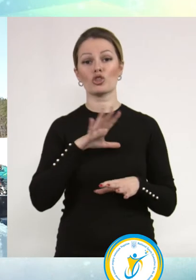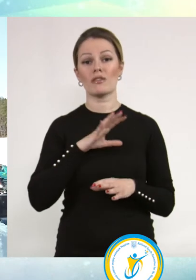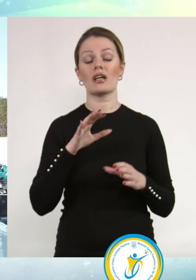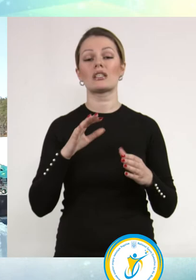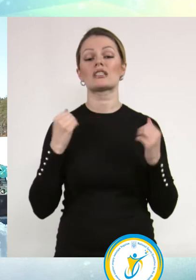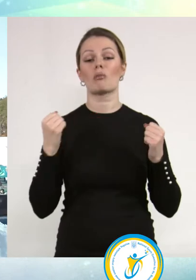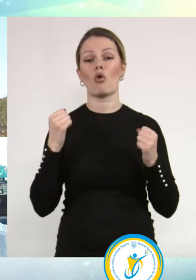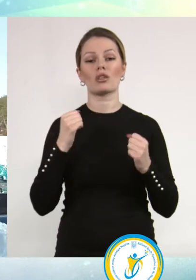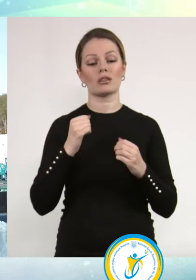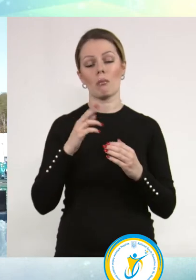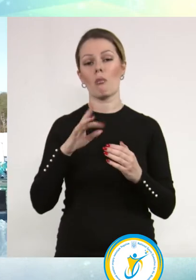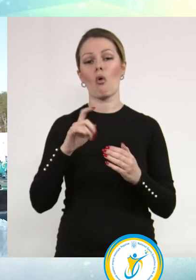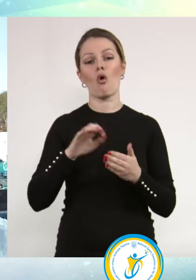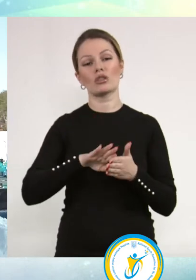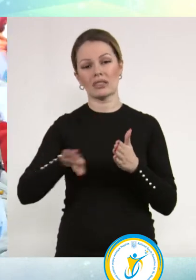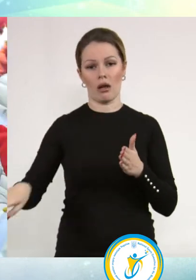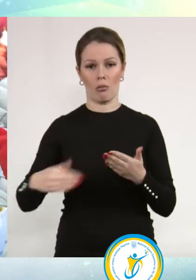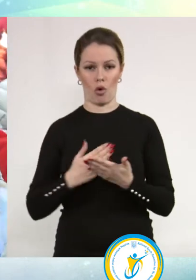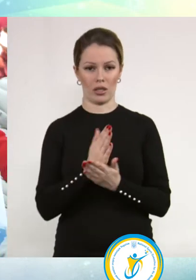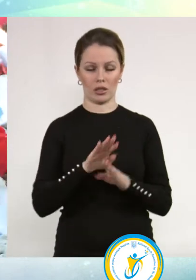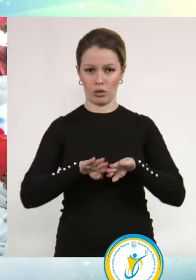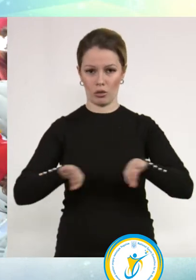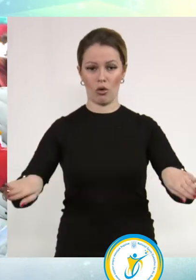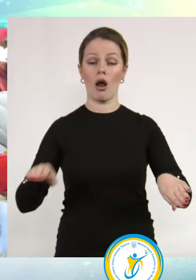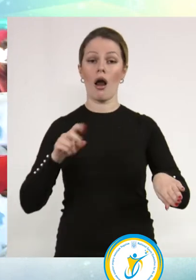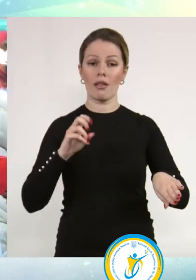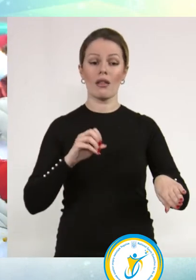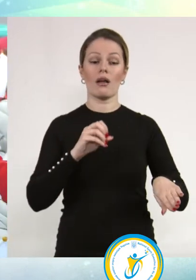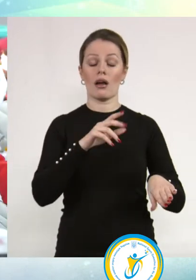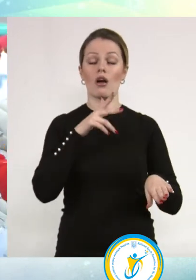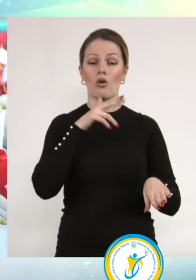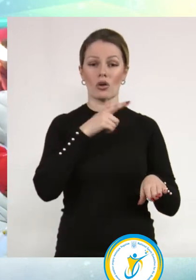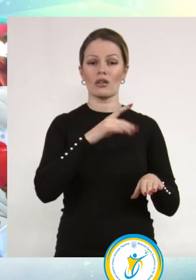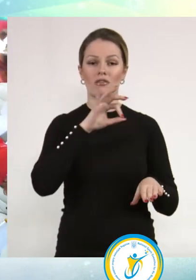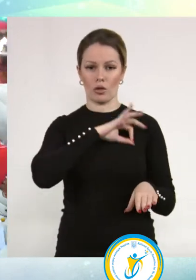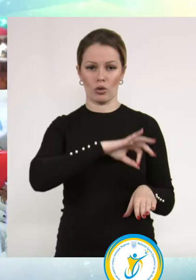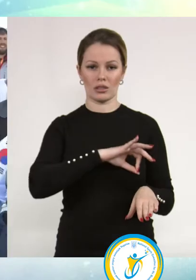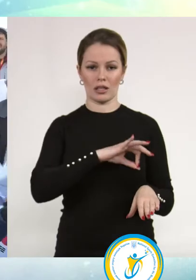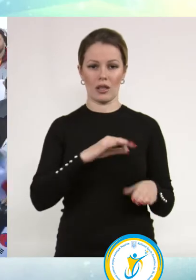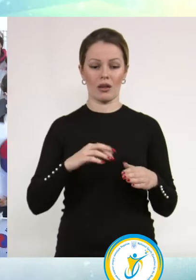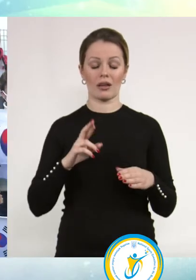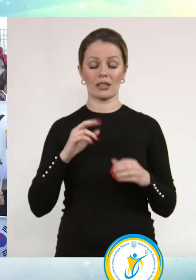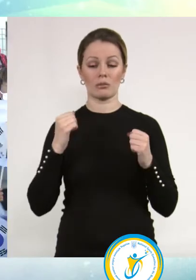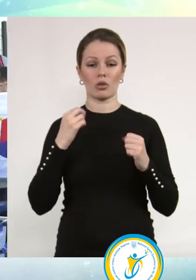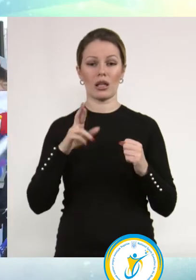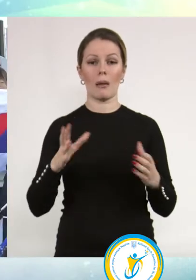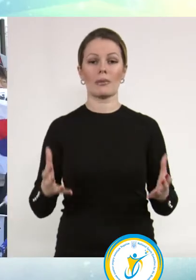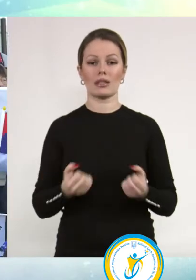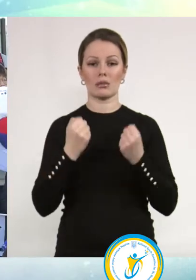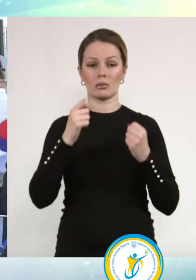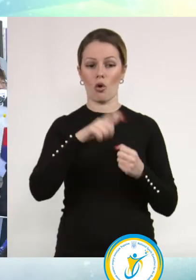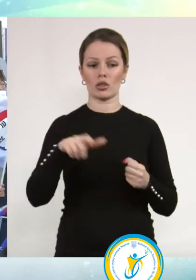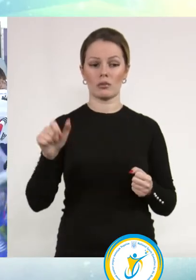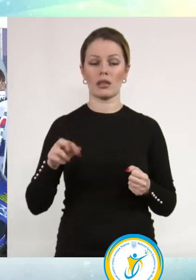Можливо, спорт і поза політикою, але громадяни Південної Кореї використали паралімпійську арену Альпензія не лише як трибуну